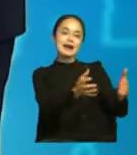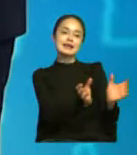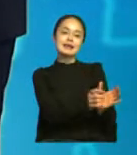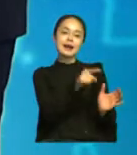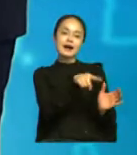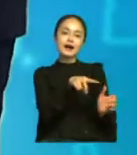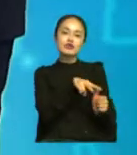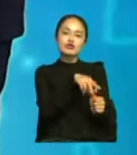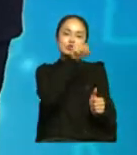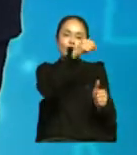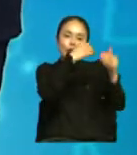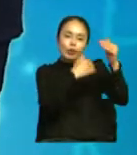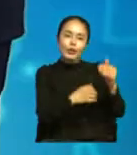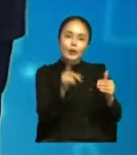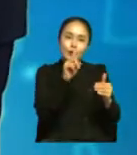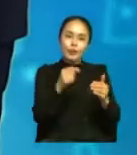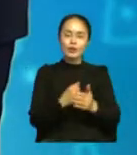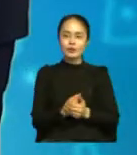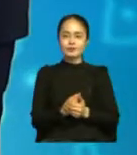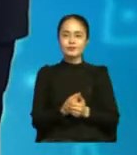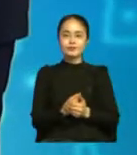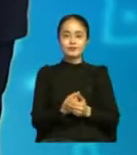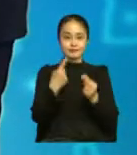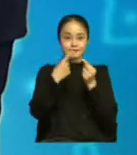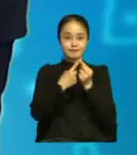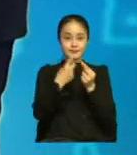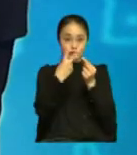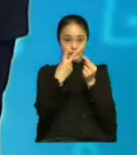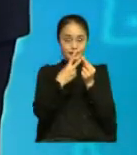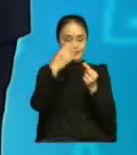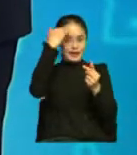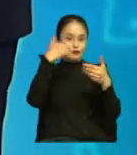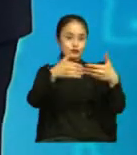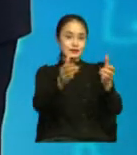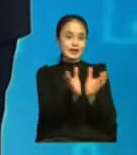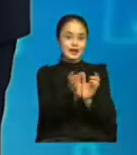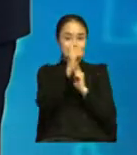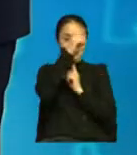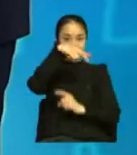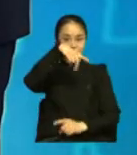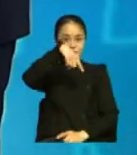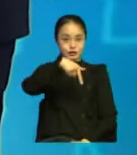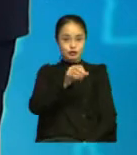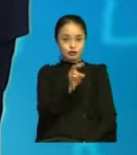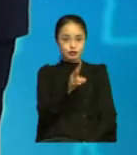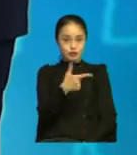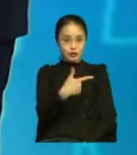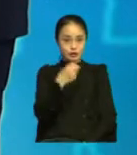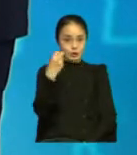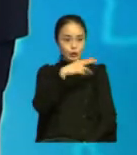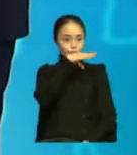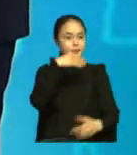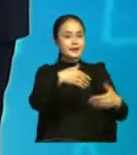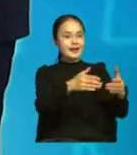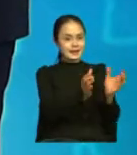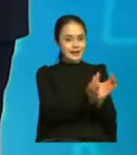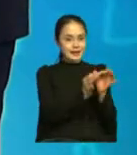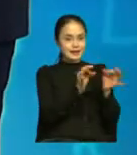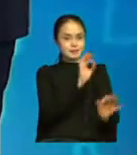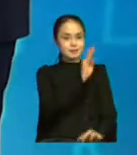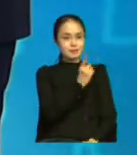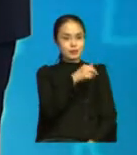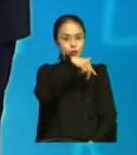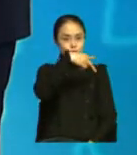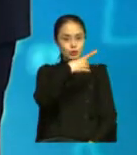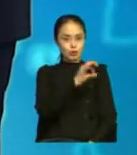이보다 앞서 공천을 확정 지은 자유한국당의 이수견 후보와 바른미래당의 김복동 후보도 선거 사무실 개소식을